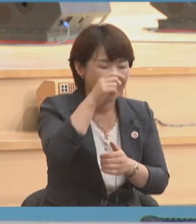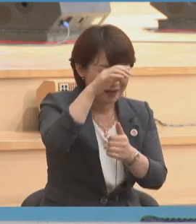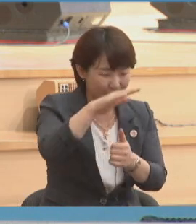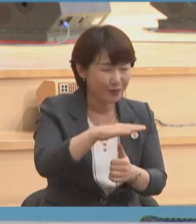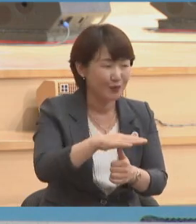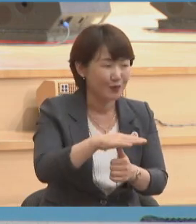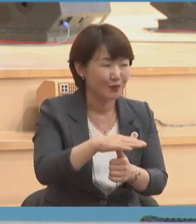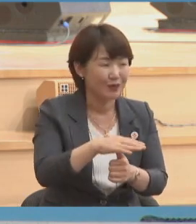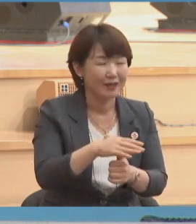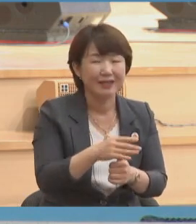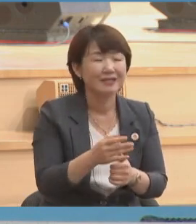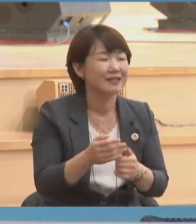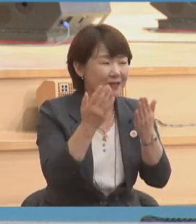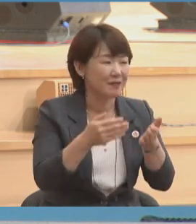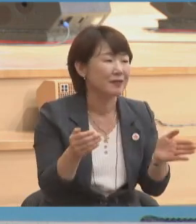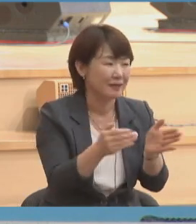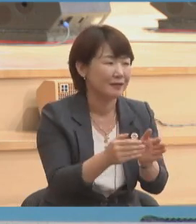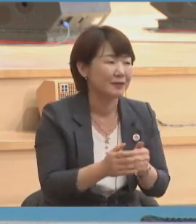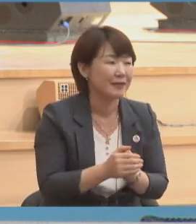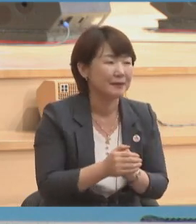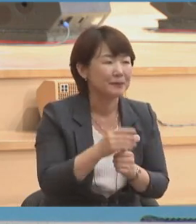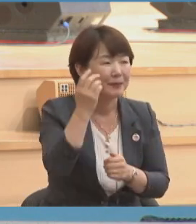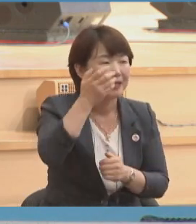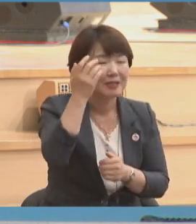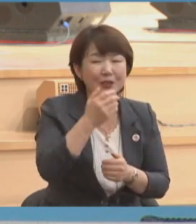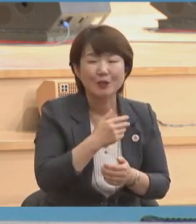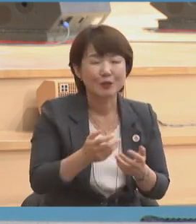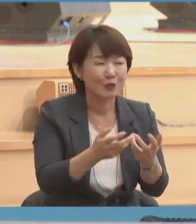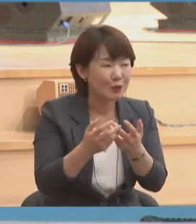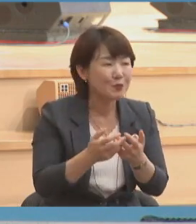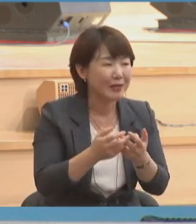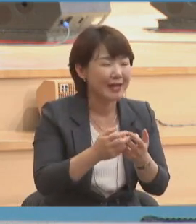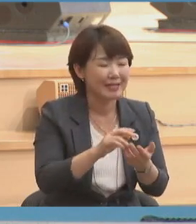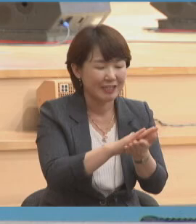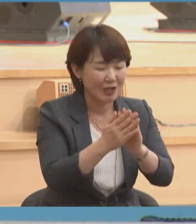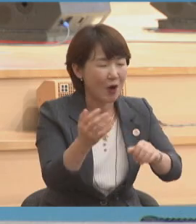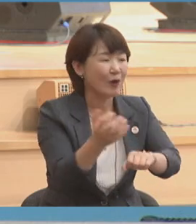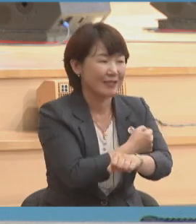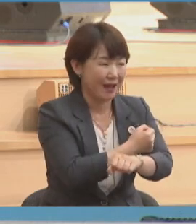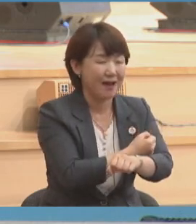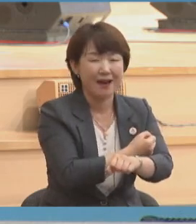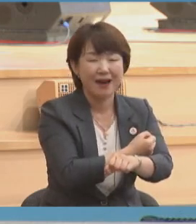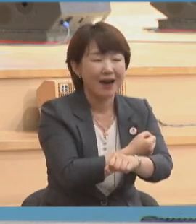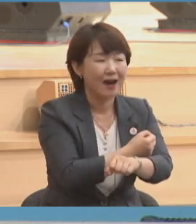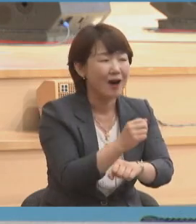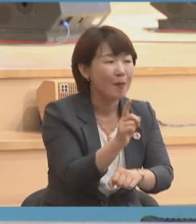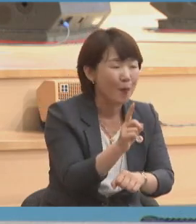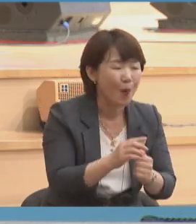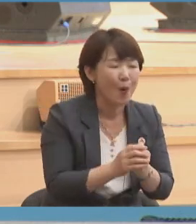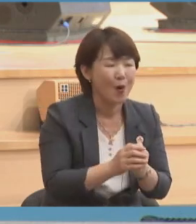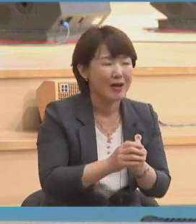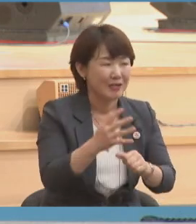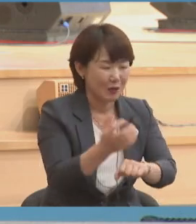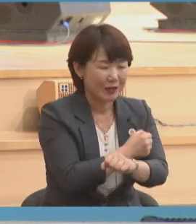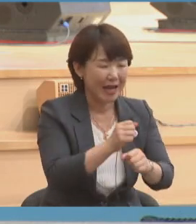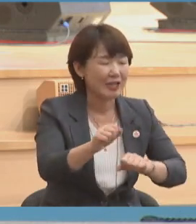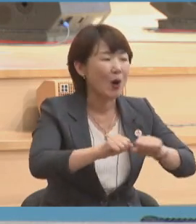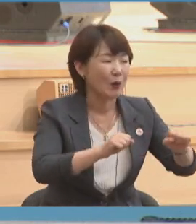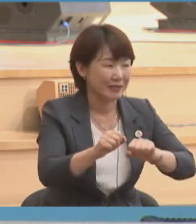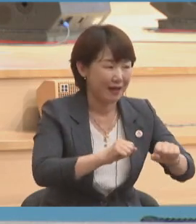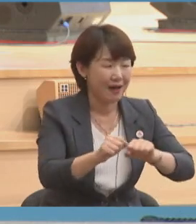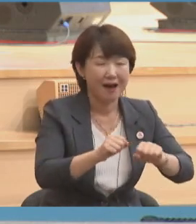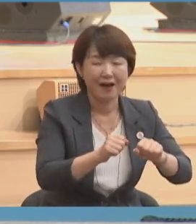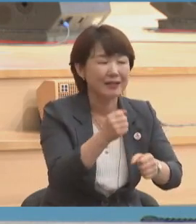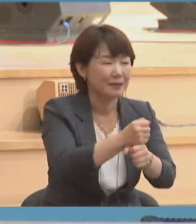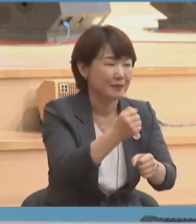충만은 레디칼한 역사를 일으키는 줄 믿습니다. 우리가 안 믿어서 그렇지. 아니, 복음